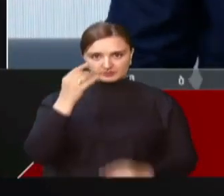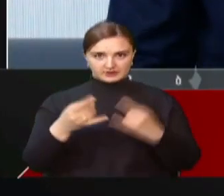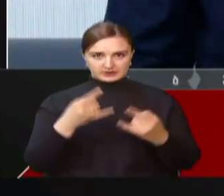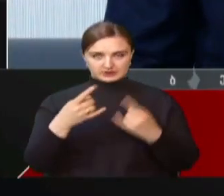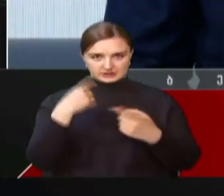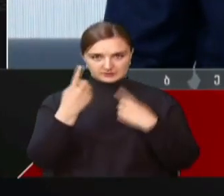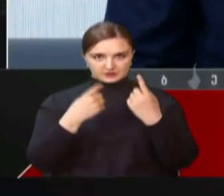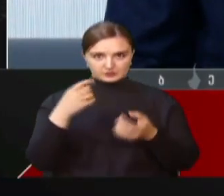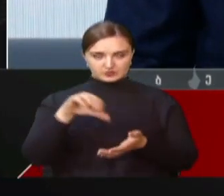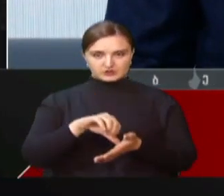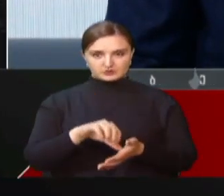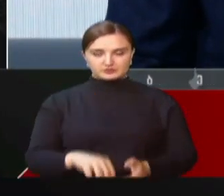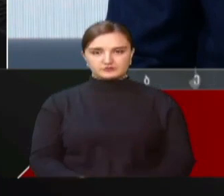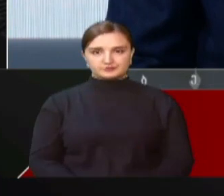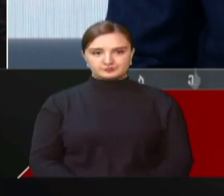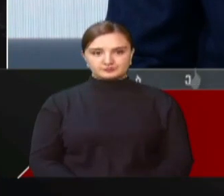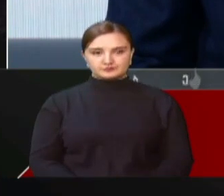გადაცემაში მონაწილეობისთვის.